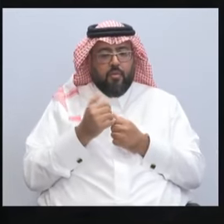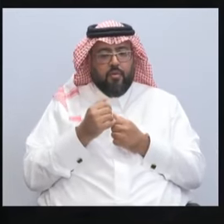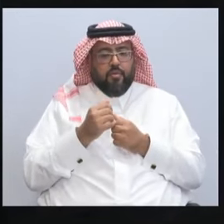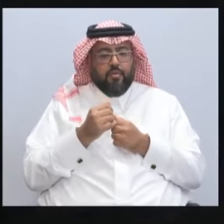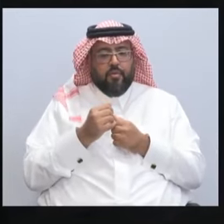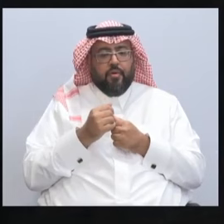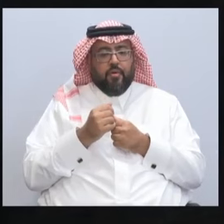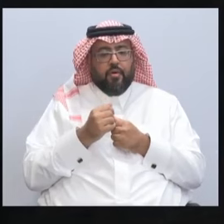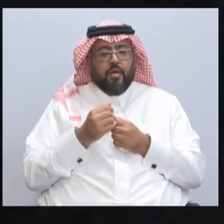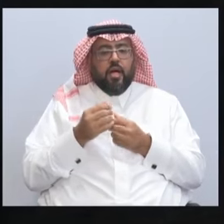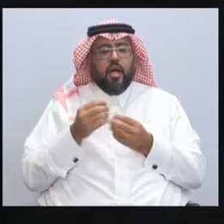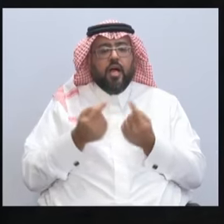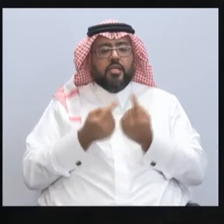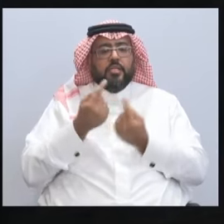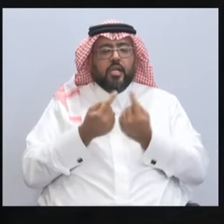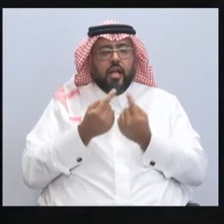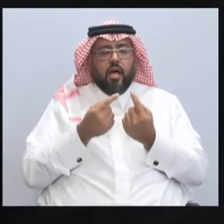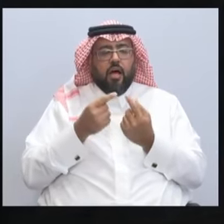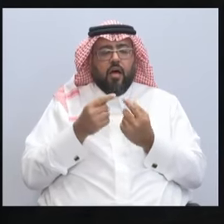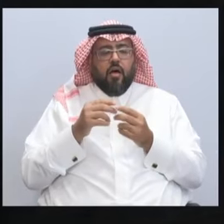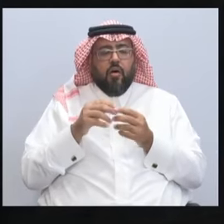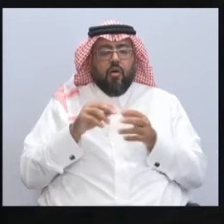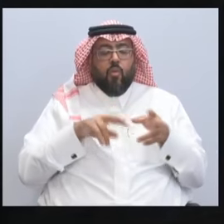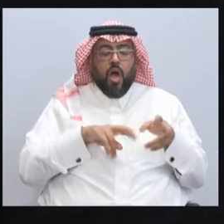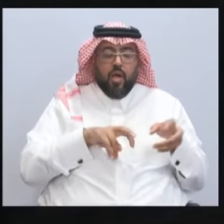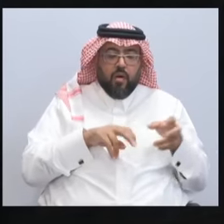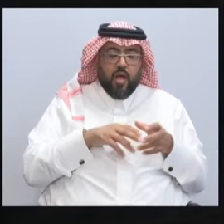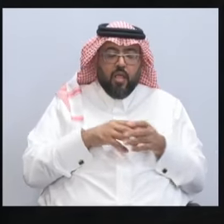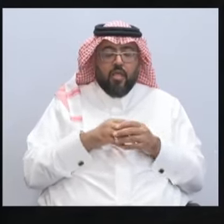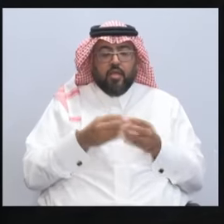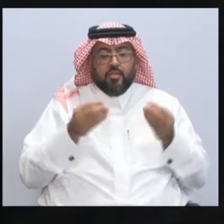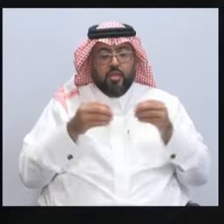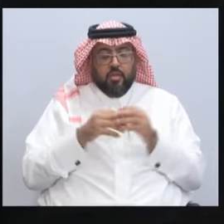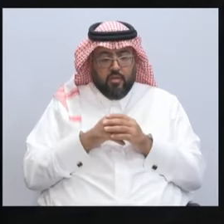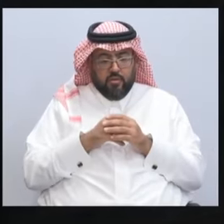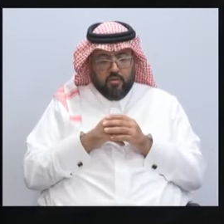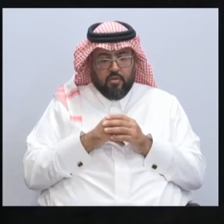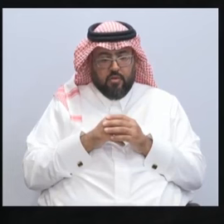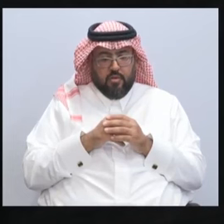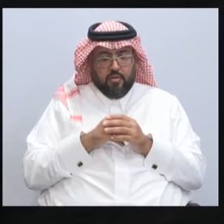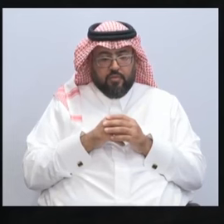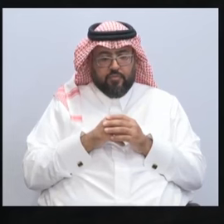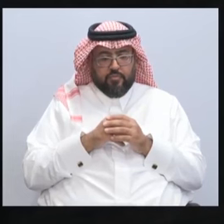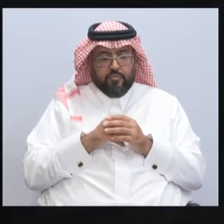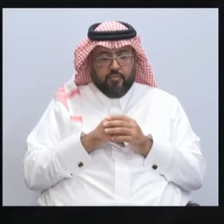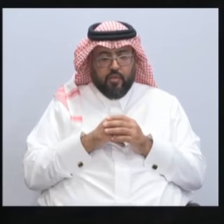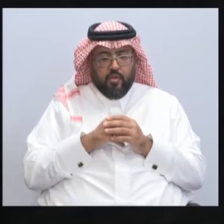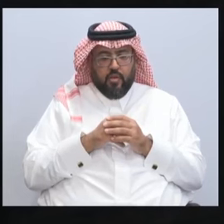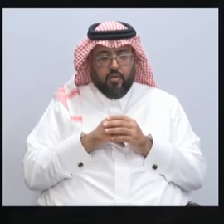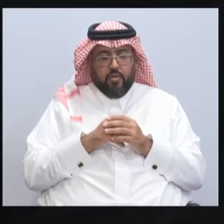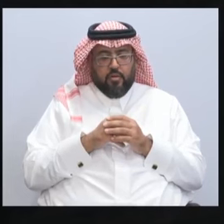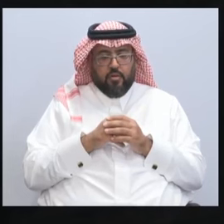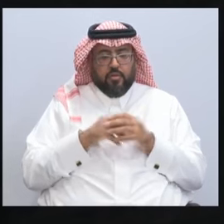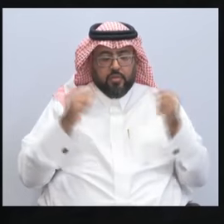كذلك الزراعه والثروه الحيوانيه الزراعه والثروه الحيوانيه